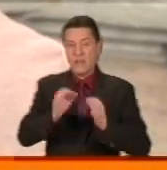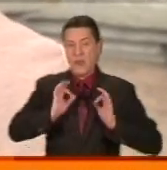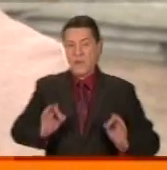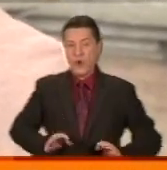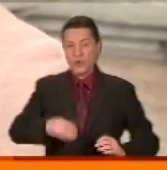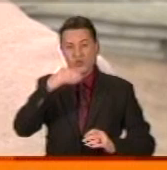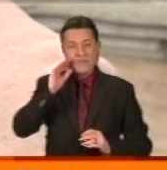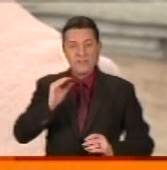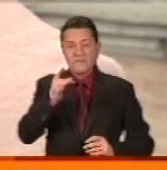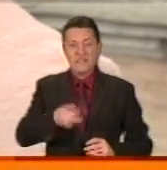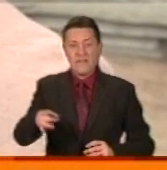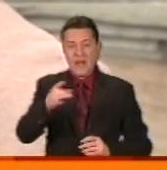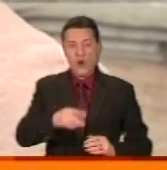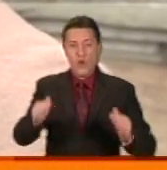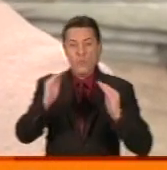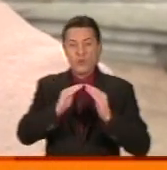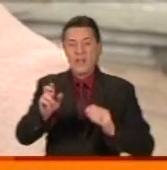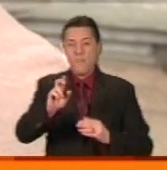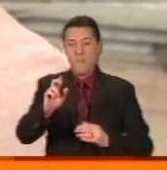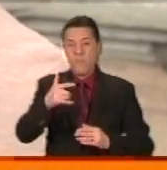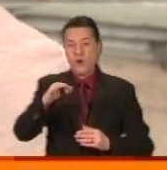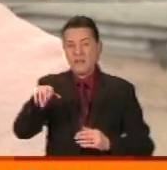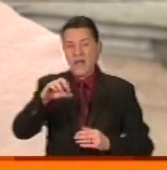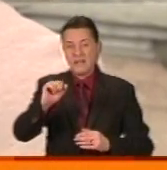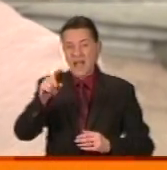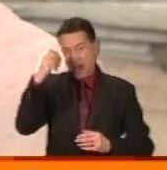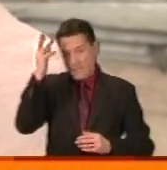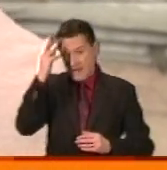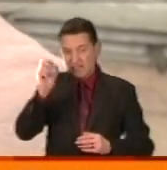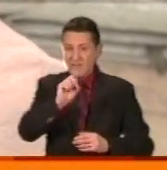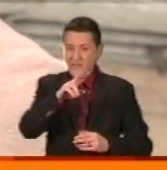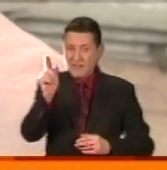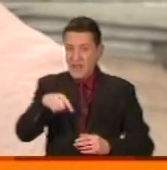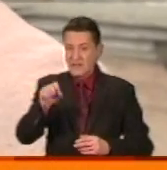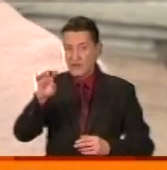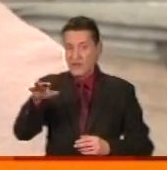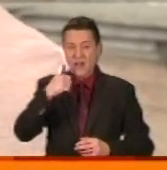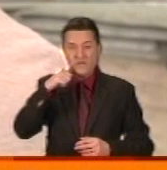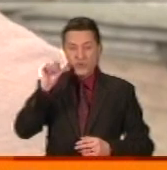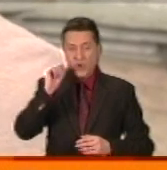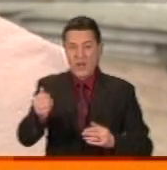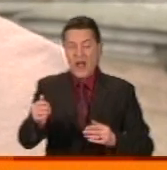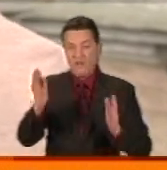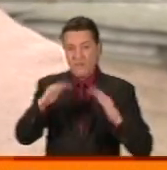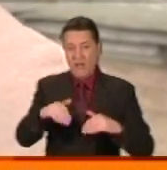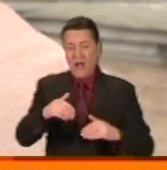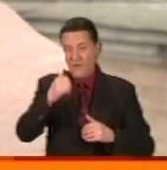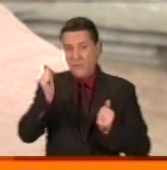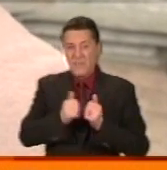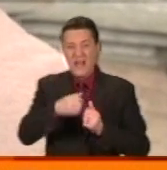Шевченківського району будинок на Богдана Хмельницького 1214 який вчора впав знаходиться біля